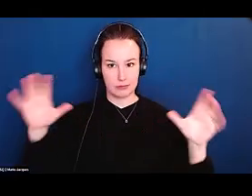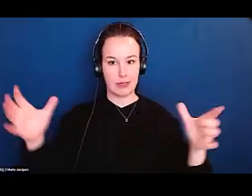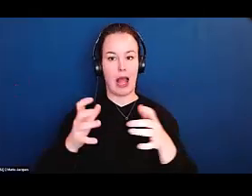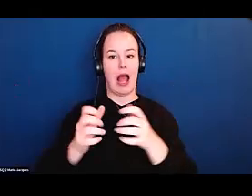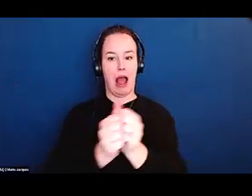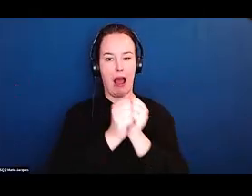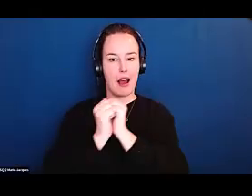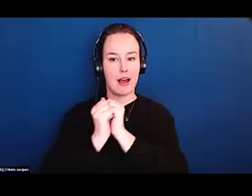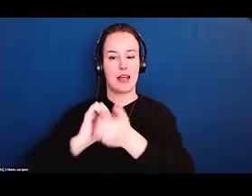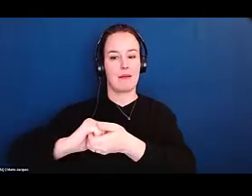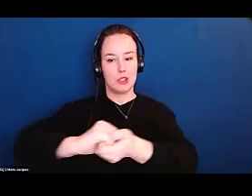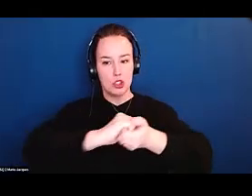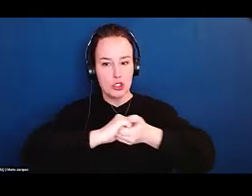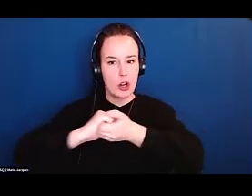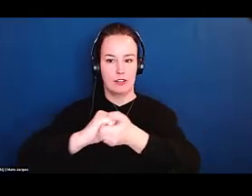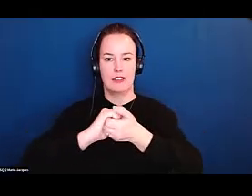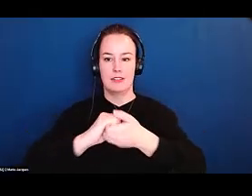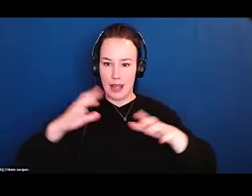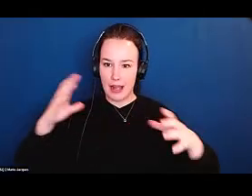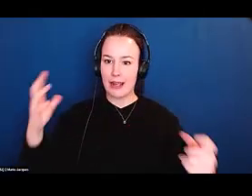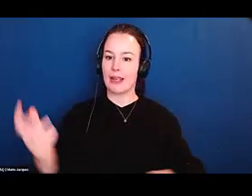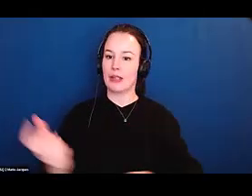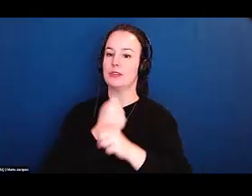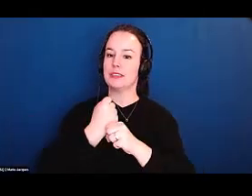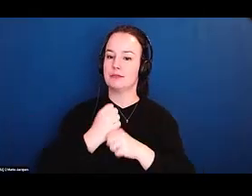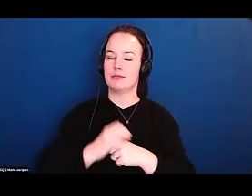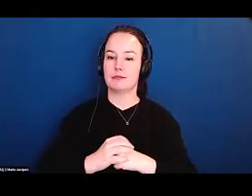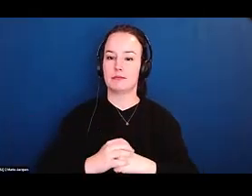rester ensemble et à être solidaires les uns avec les autres.